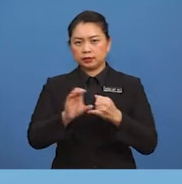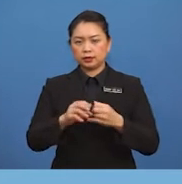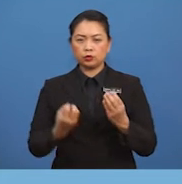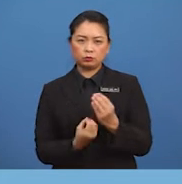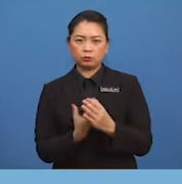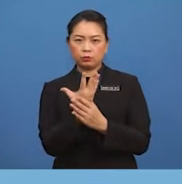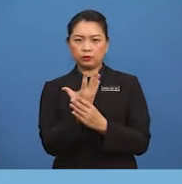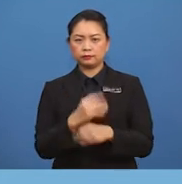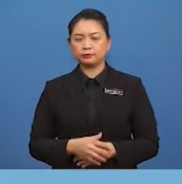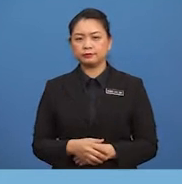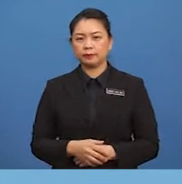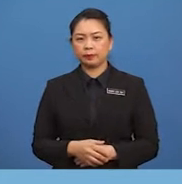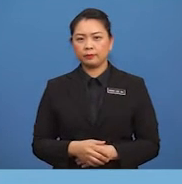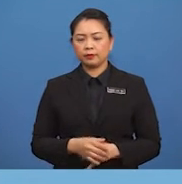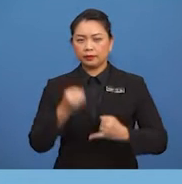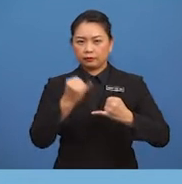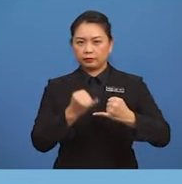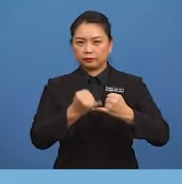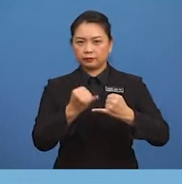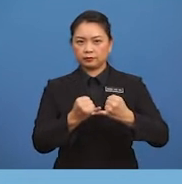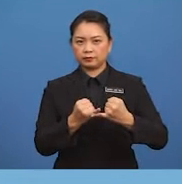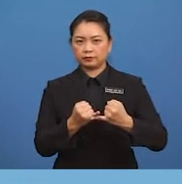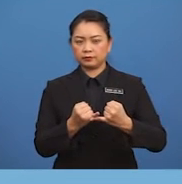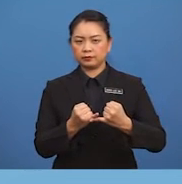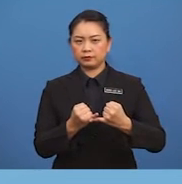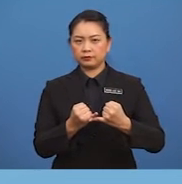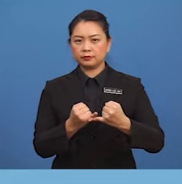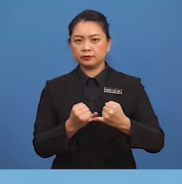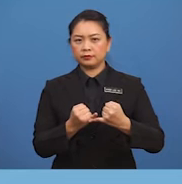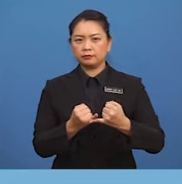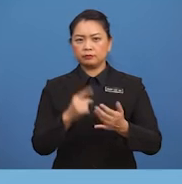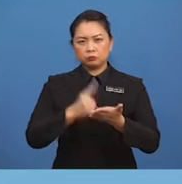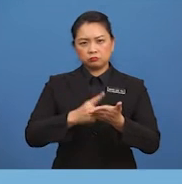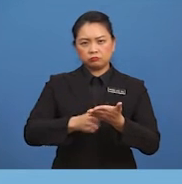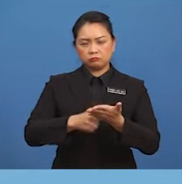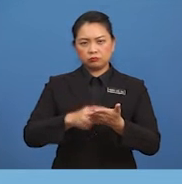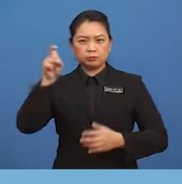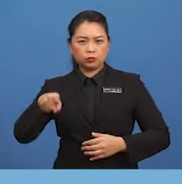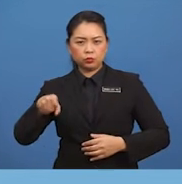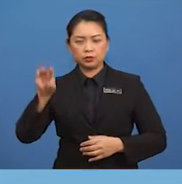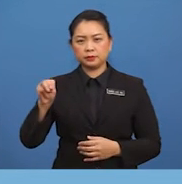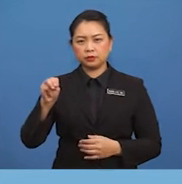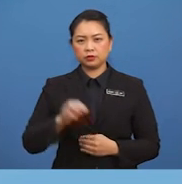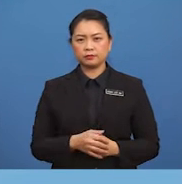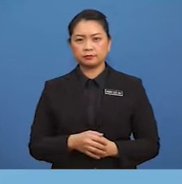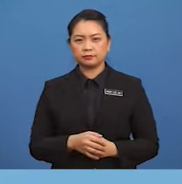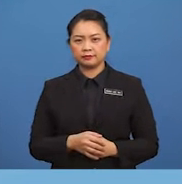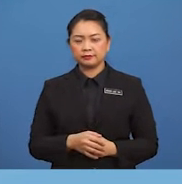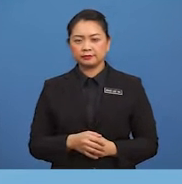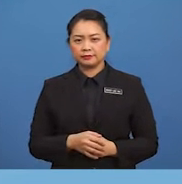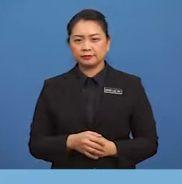dan sel tumbuhan. Dan yang terakhir, membincangkan keperluan mitosis.